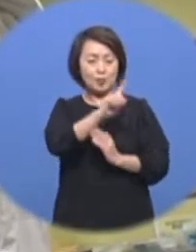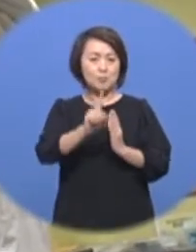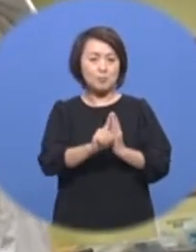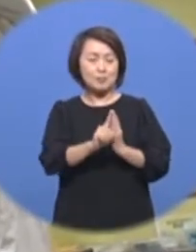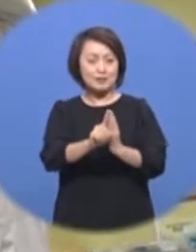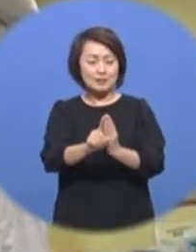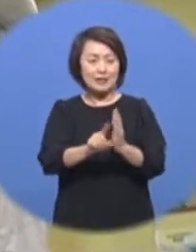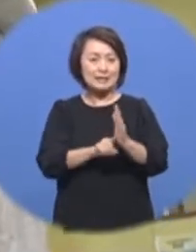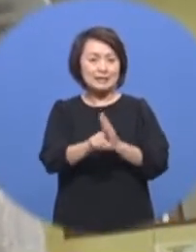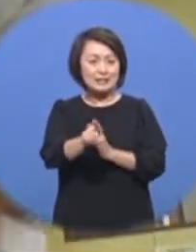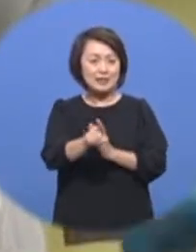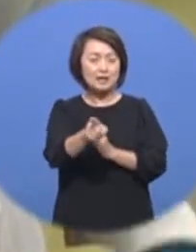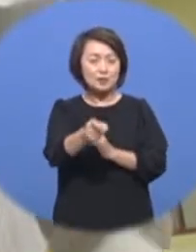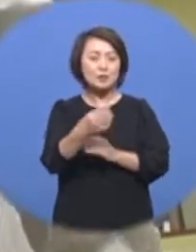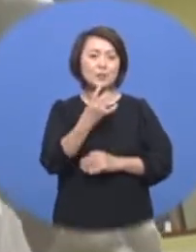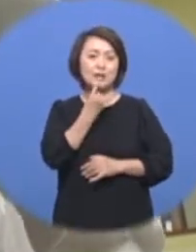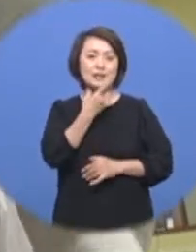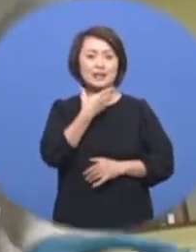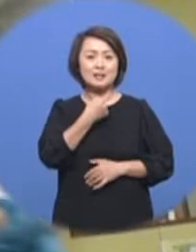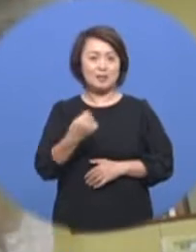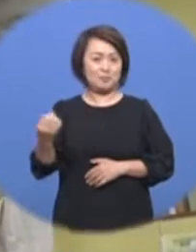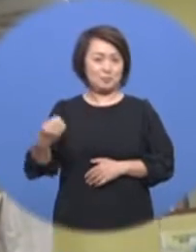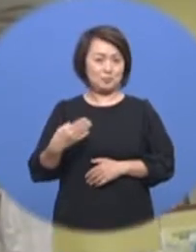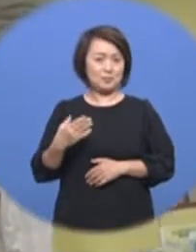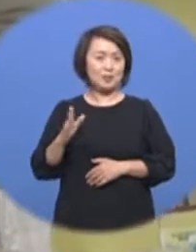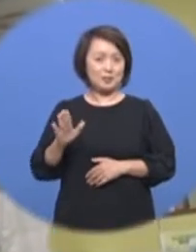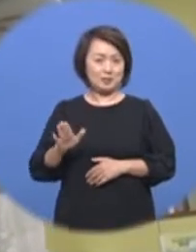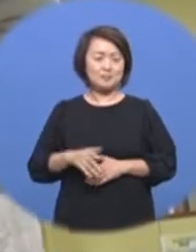期待したいと話します。